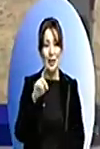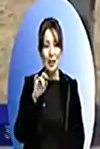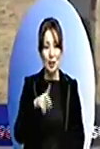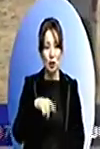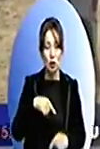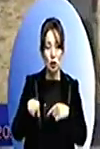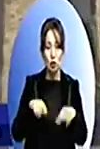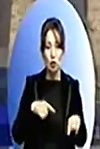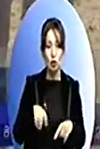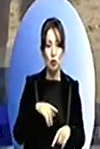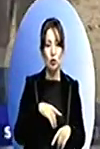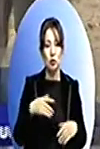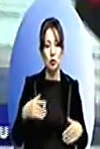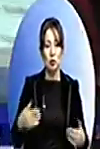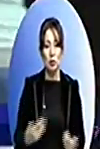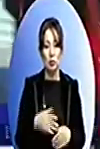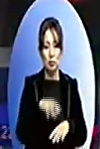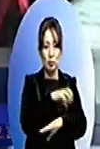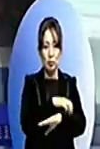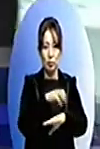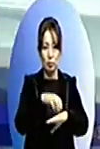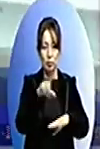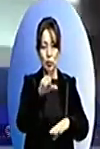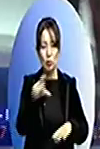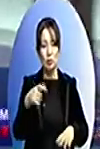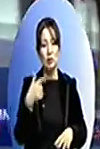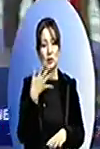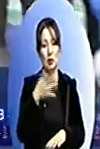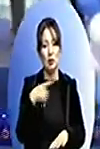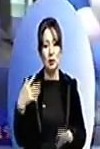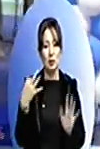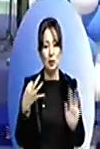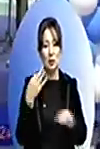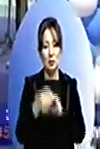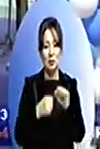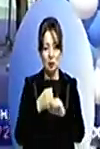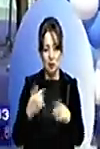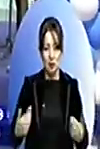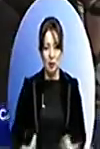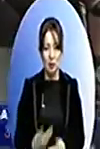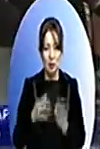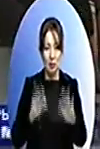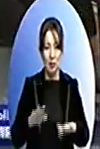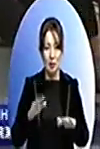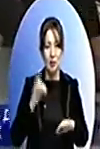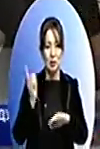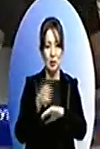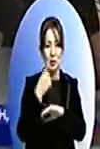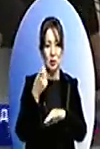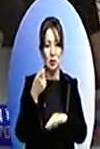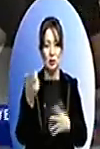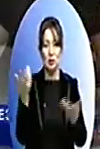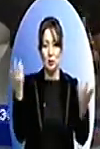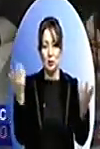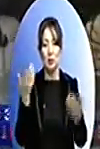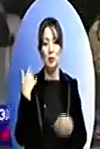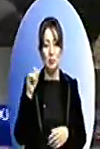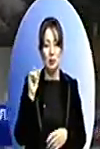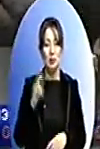яг энэ суурьшлийн бүстэл гэхэд оршин суугчд нь 5-8 жил амьдарсан хэдиж эрчим хүч ашиглаж чадлгүй үдийг